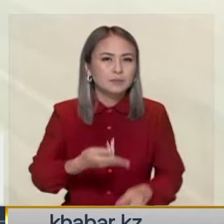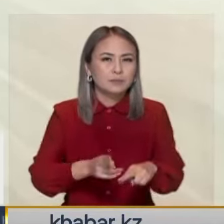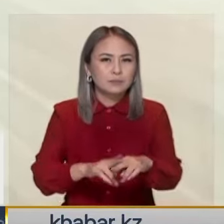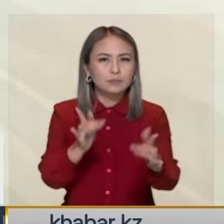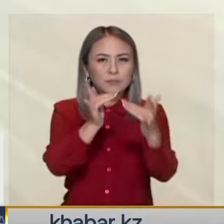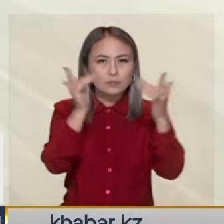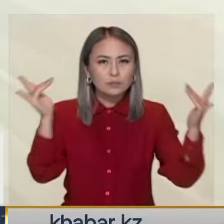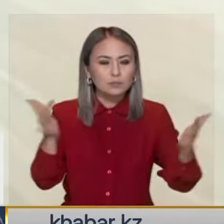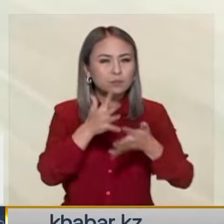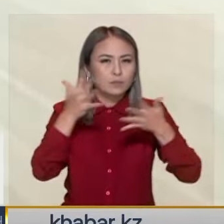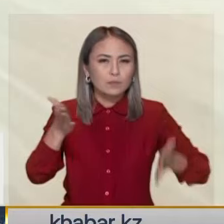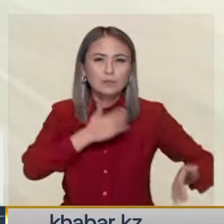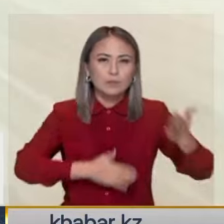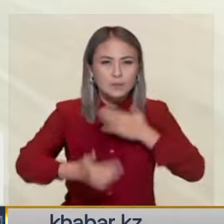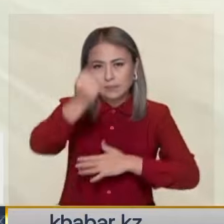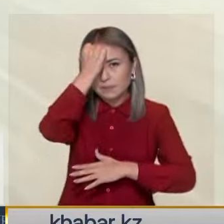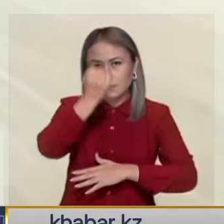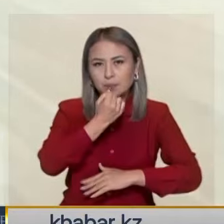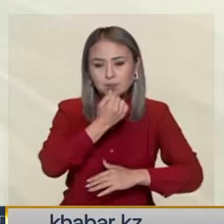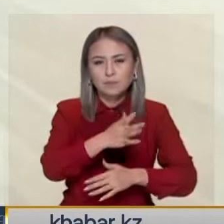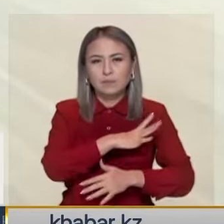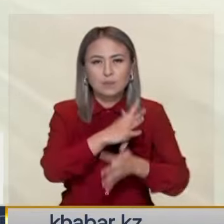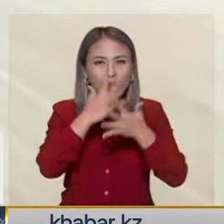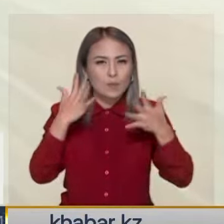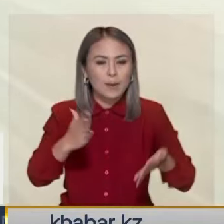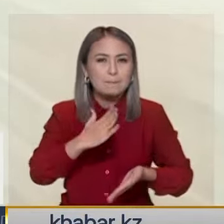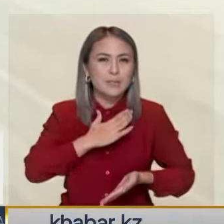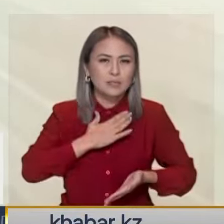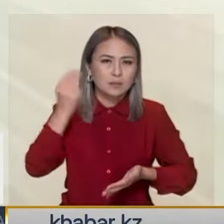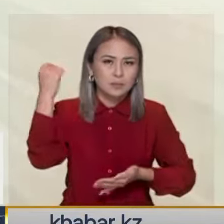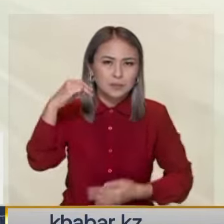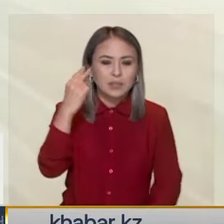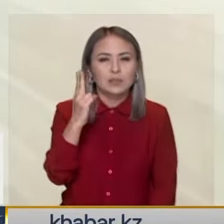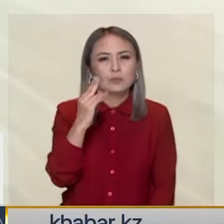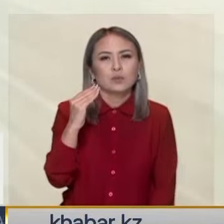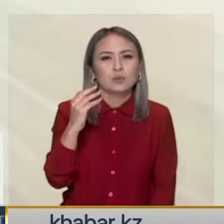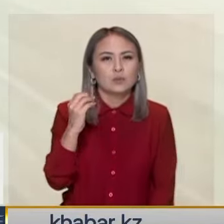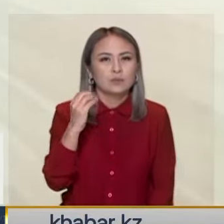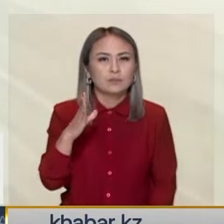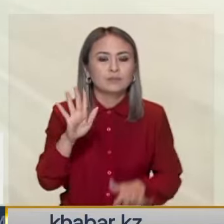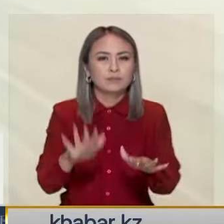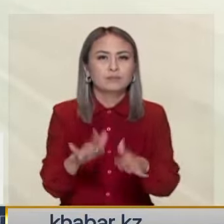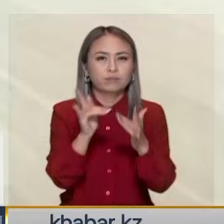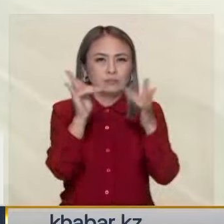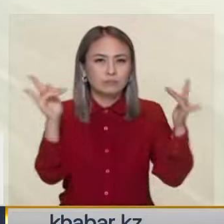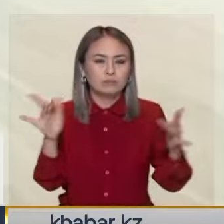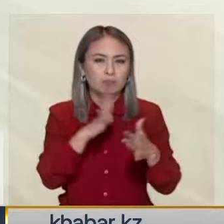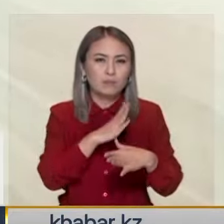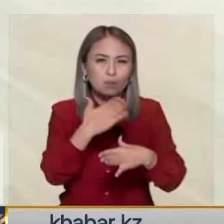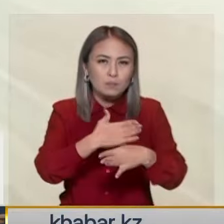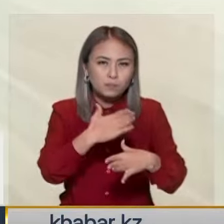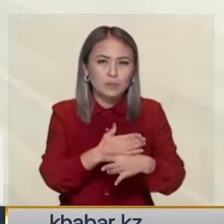көпірге үлкен ризашылықтарын білдіріп жатыр. Біздің президент Қасым Жомарт Кемелұлы осы көпірді салуға ықпал етті